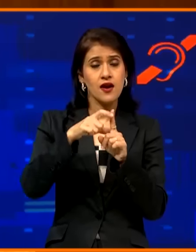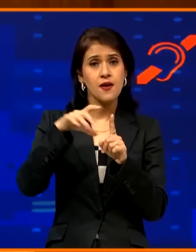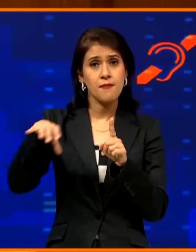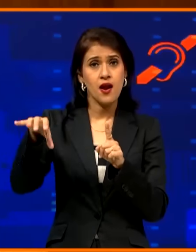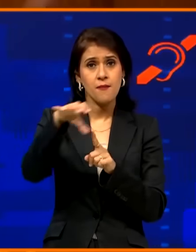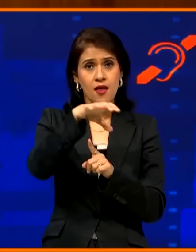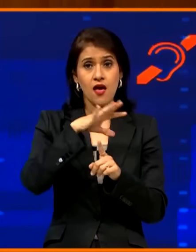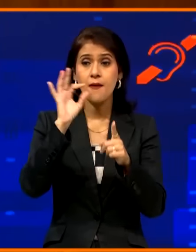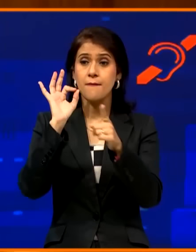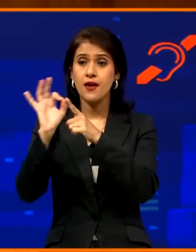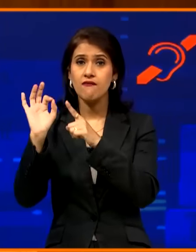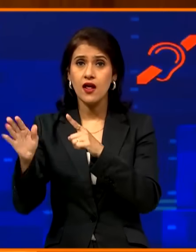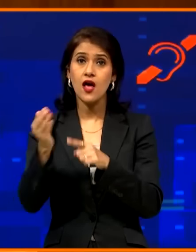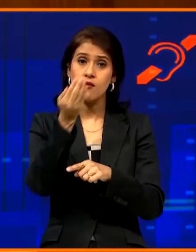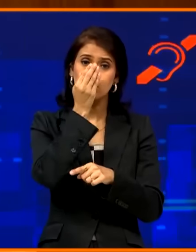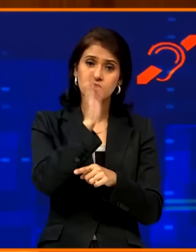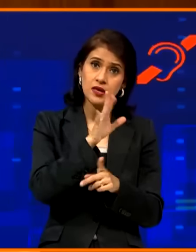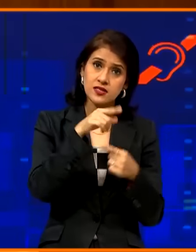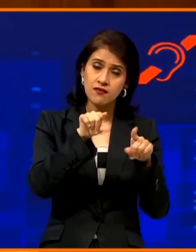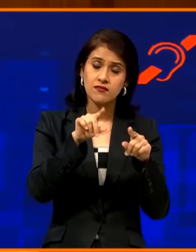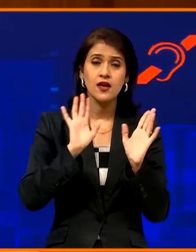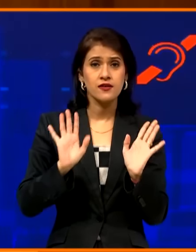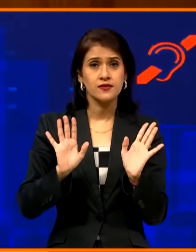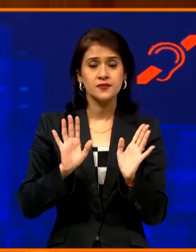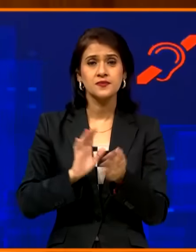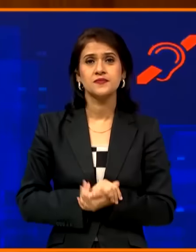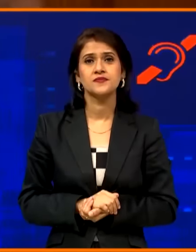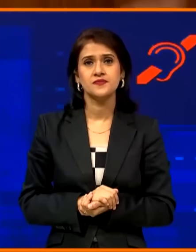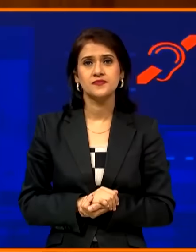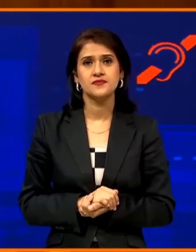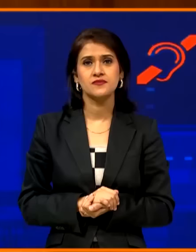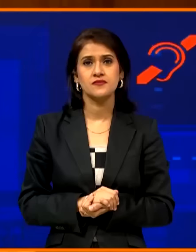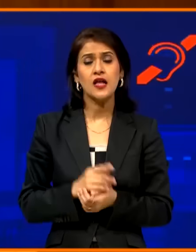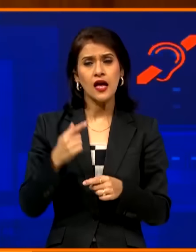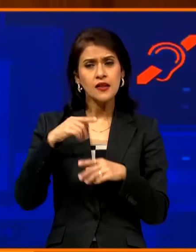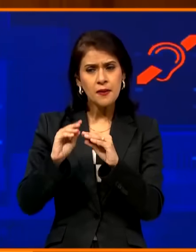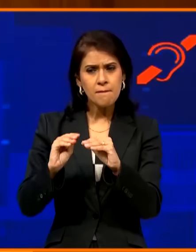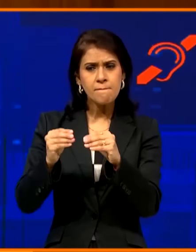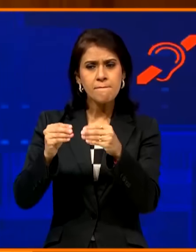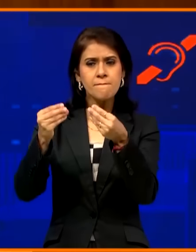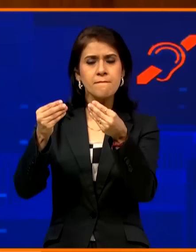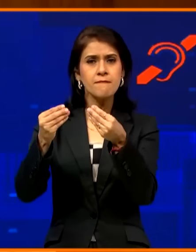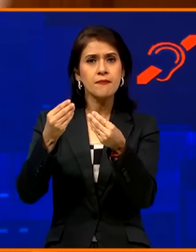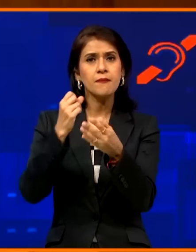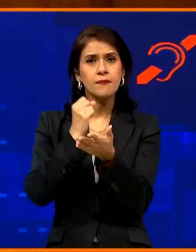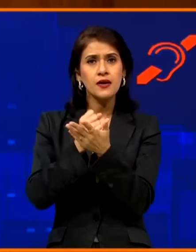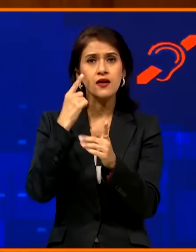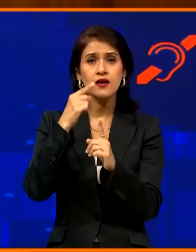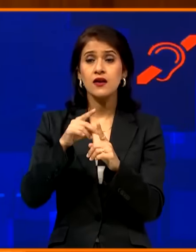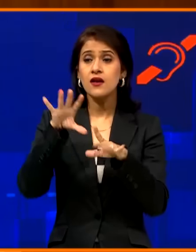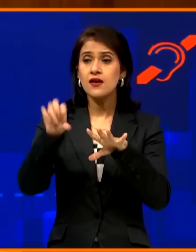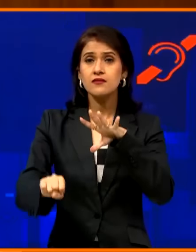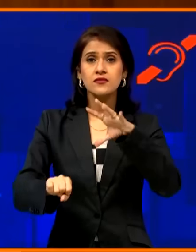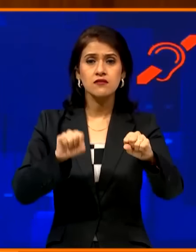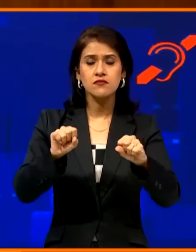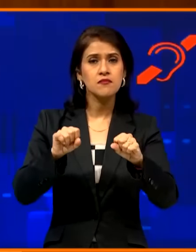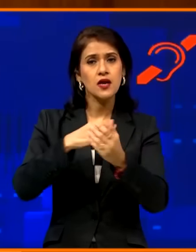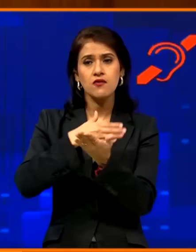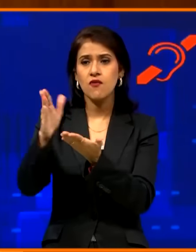प्राइवेट भी है और मुसलमान भी है तो इसको और बेहतर करने की जरूरत थी कि जो कब्जे हैं उनको खाली